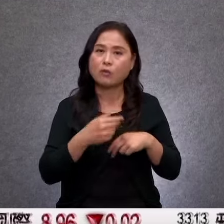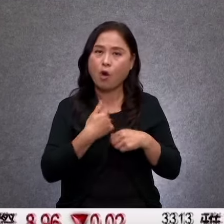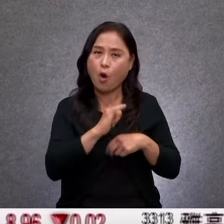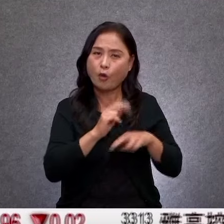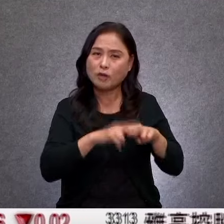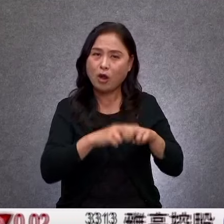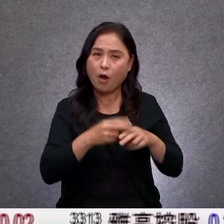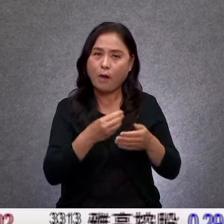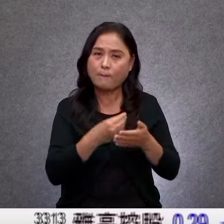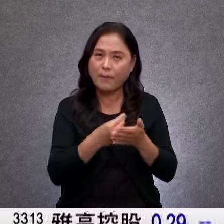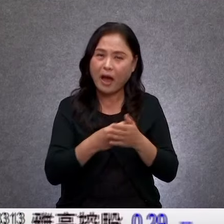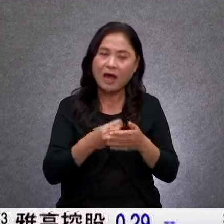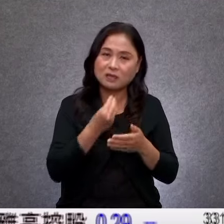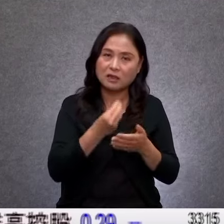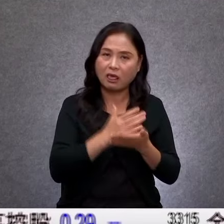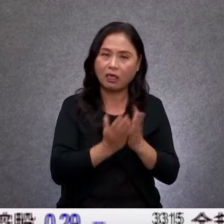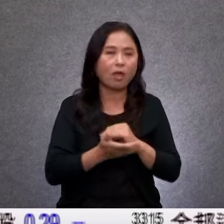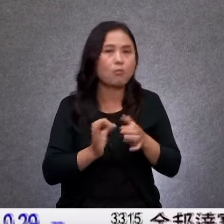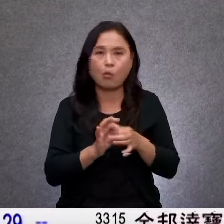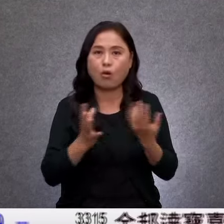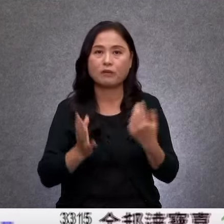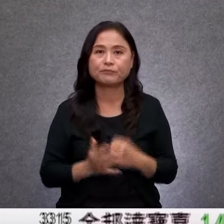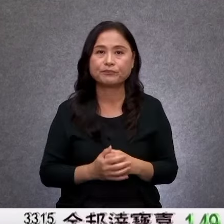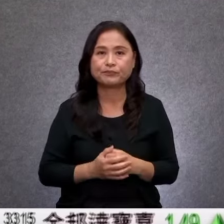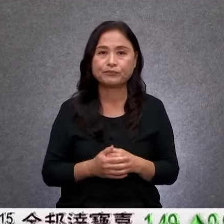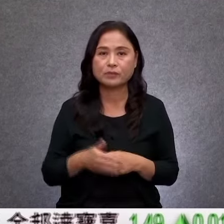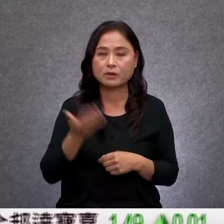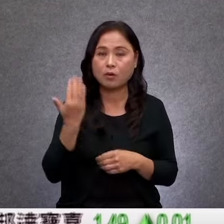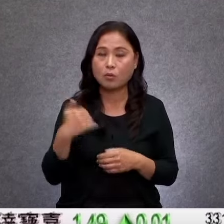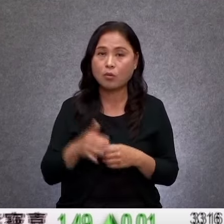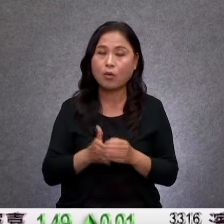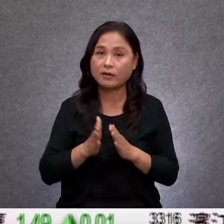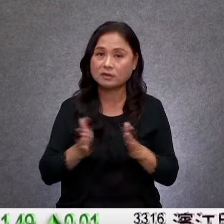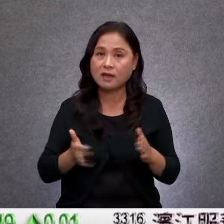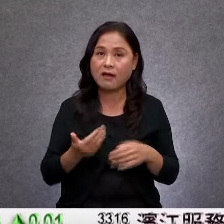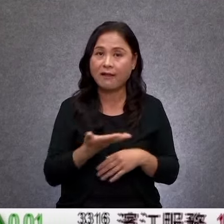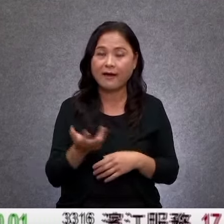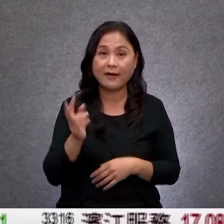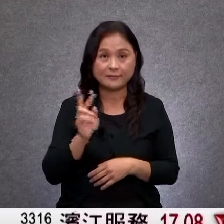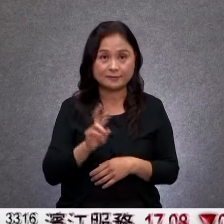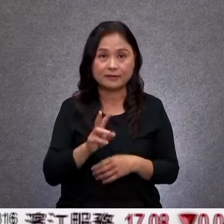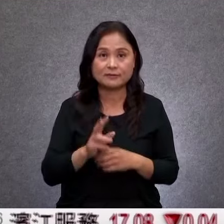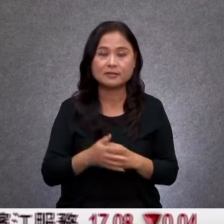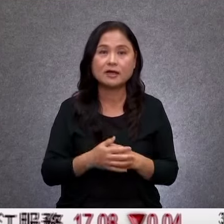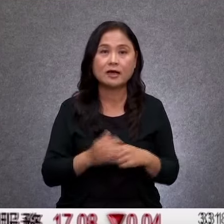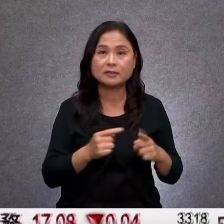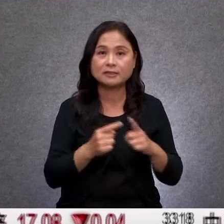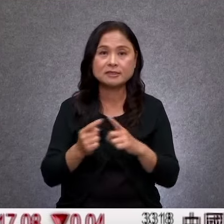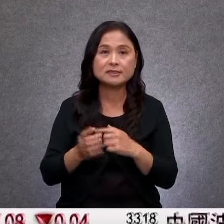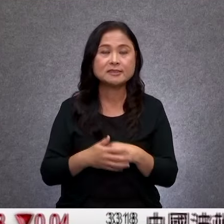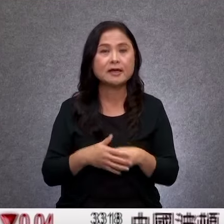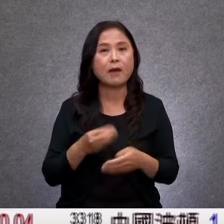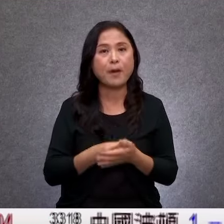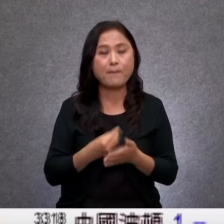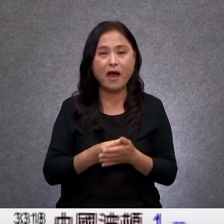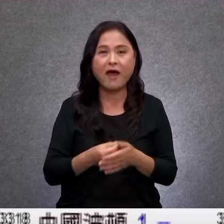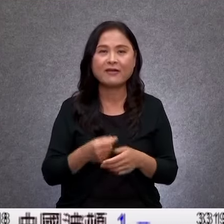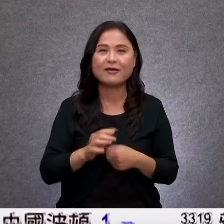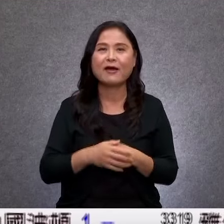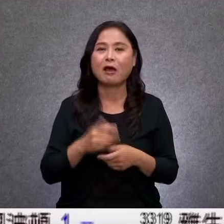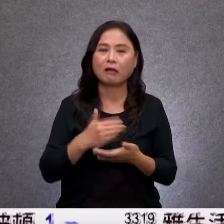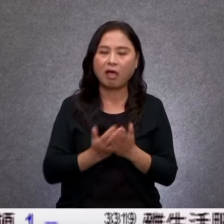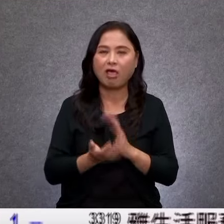個咧同北上消費係完全兩回事，係冇關係嘅。至於在過去這段時間，大家見到